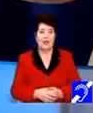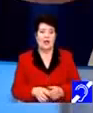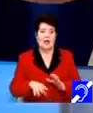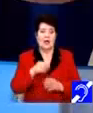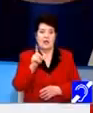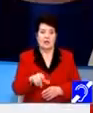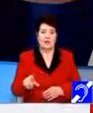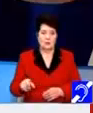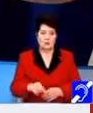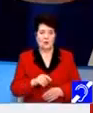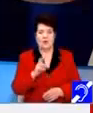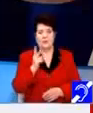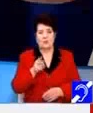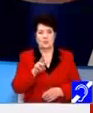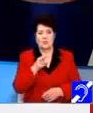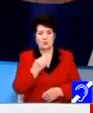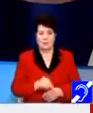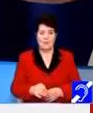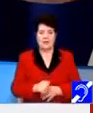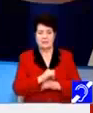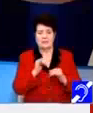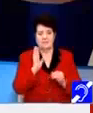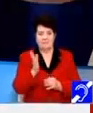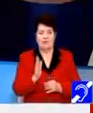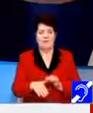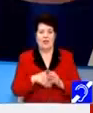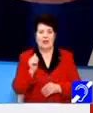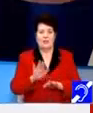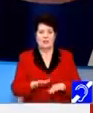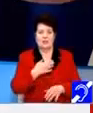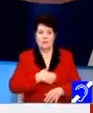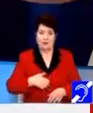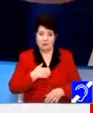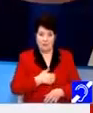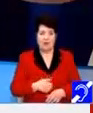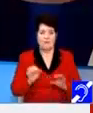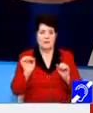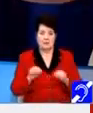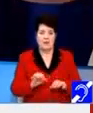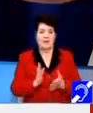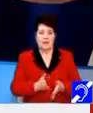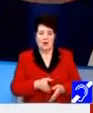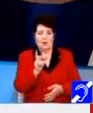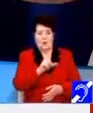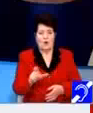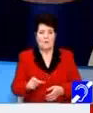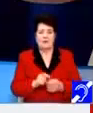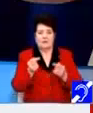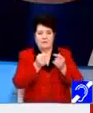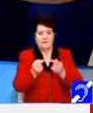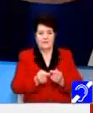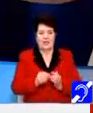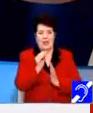Alegătorii din localitățile în care pe 20 mai se vor desfășura alegeri locale pentru funcția de primar au posibilitatea să verifice corectitudinea